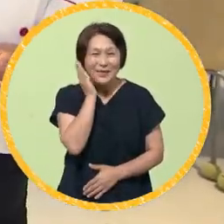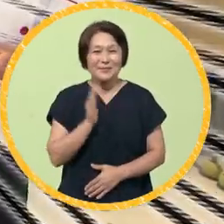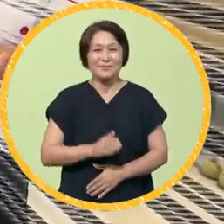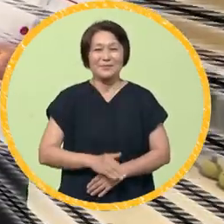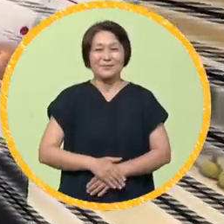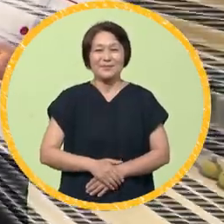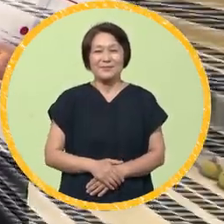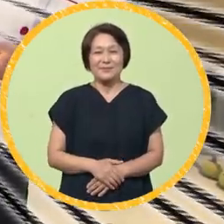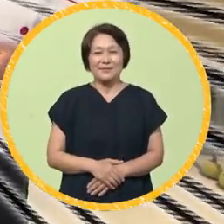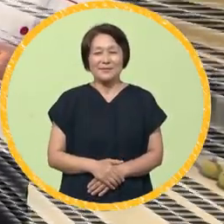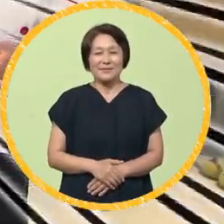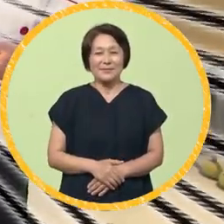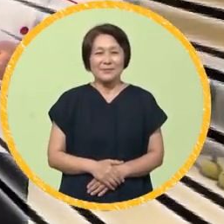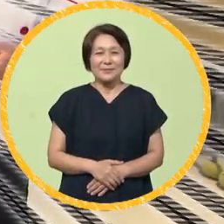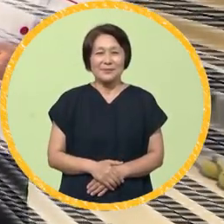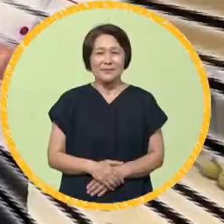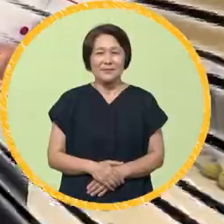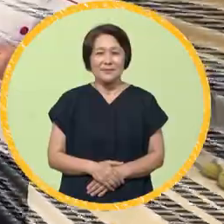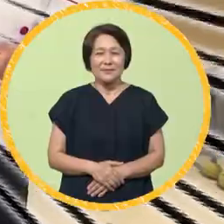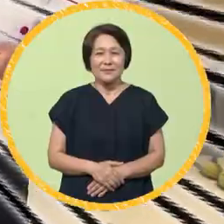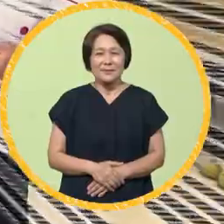まい、